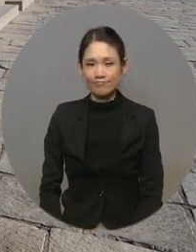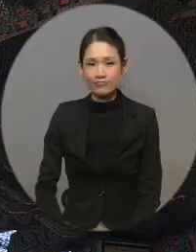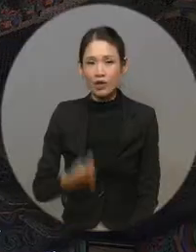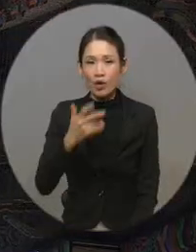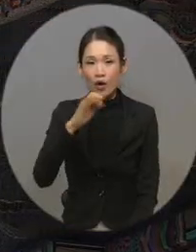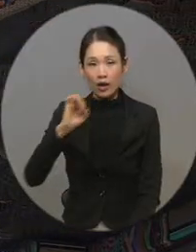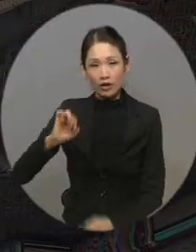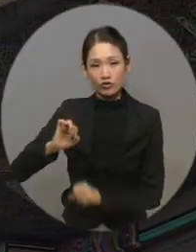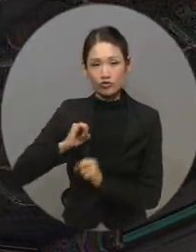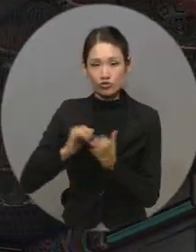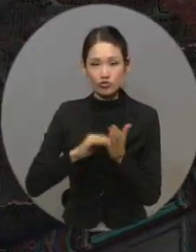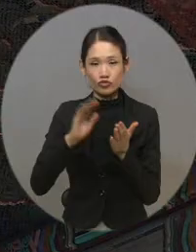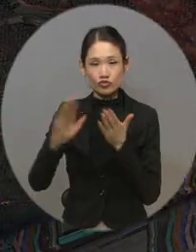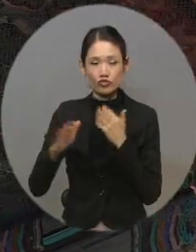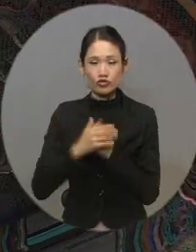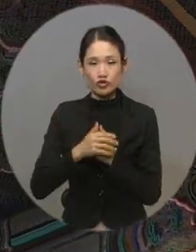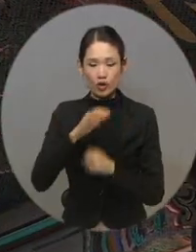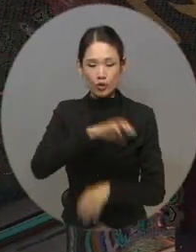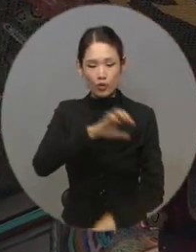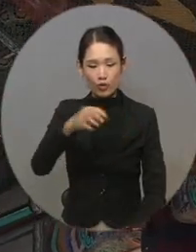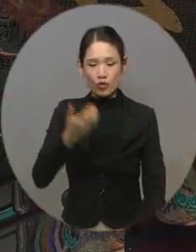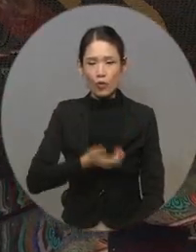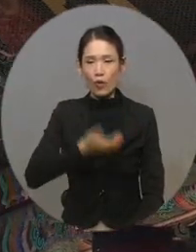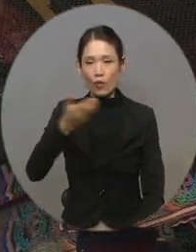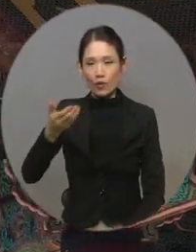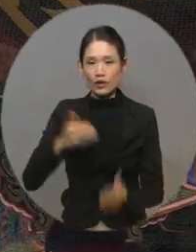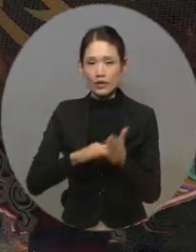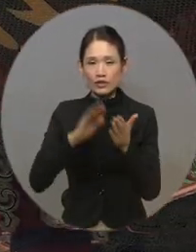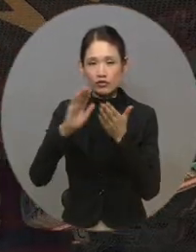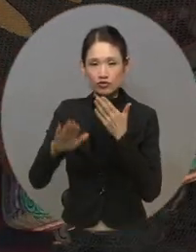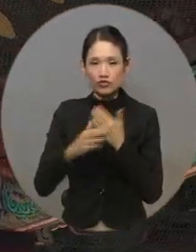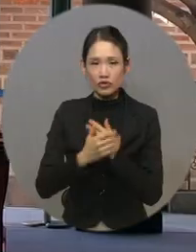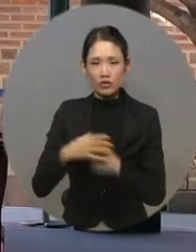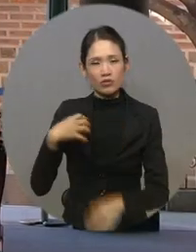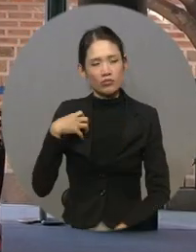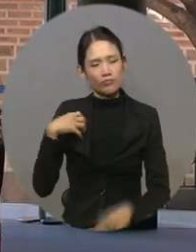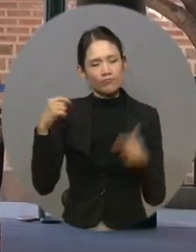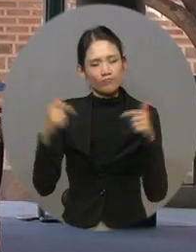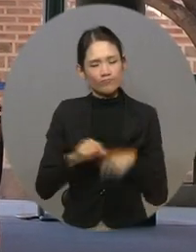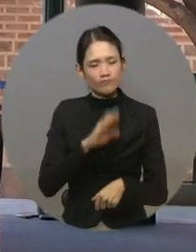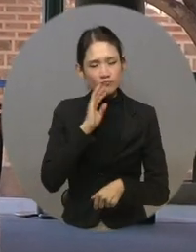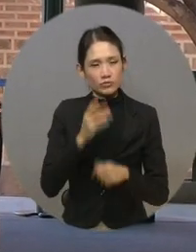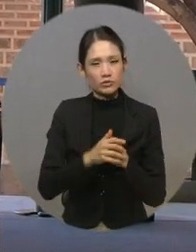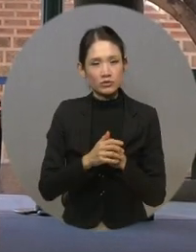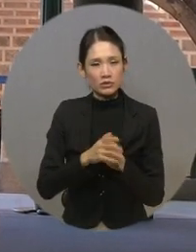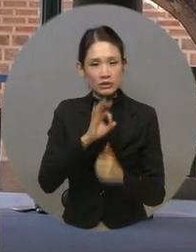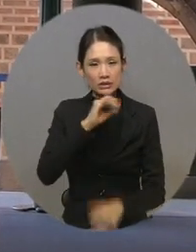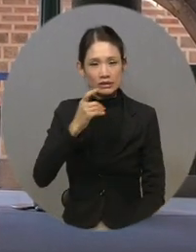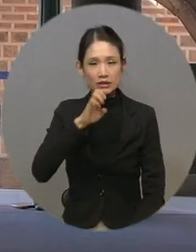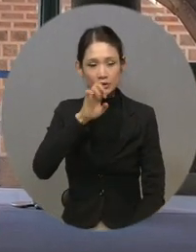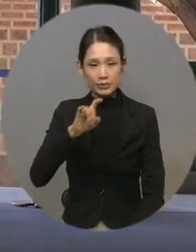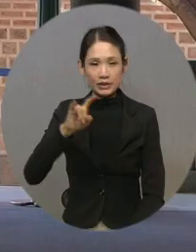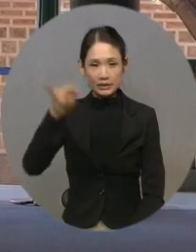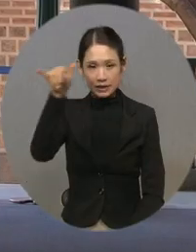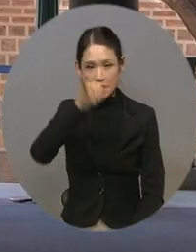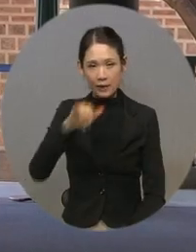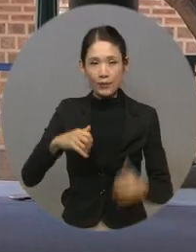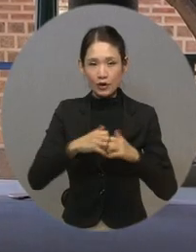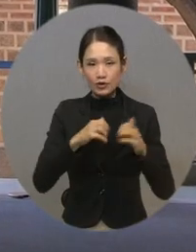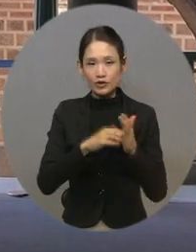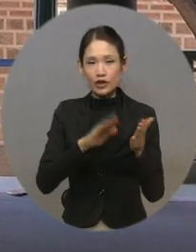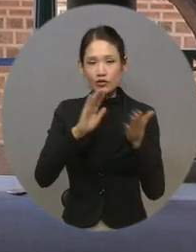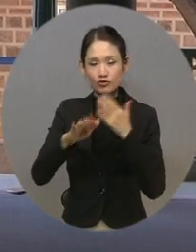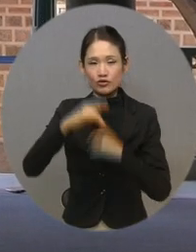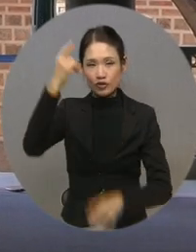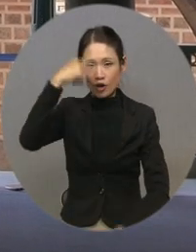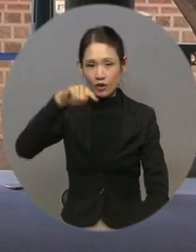광해군이 창덕궁으로 거처로 옮긴 이후 궁궐로서의 역할은 축소됐지만 을미사변 이후 러시아 공간으로 피신했던